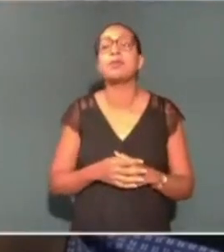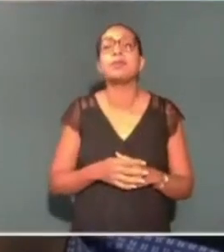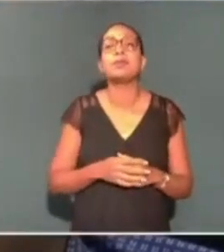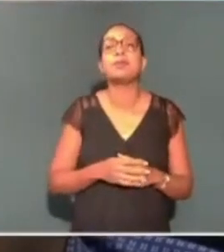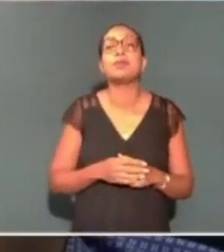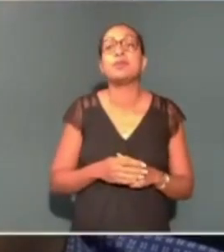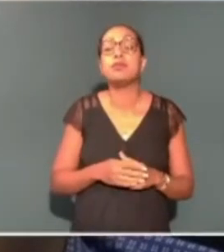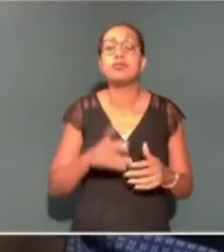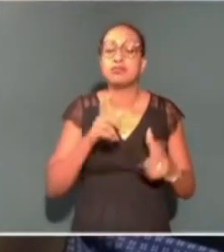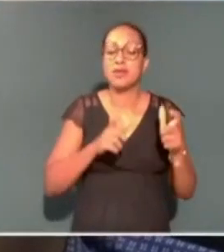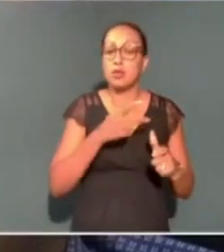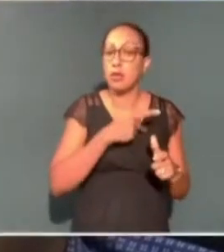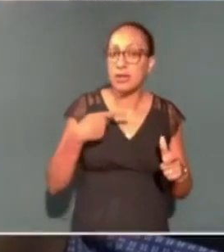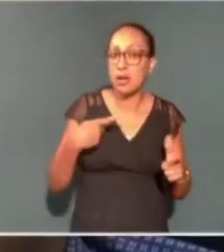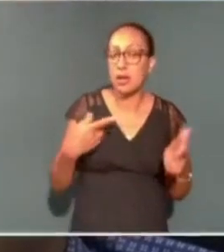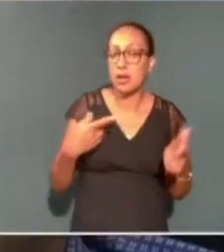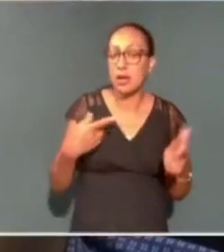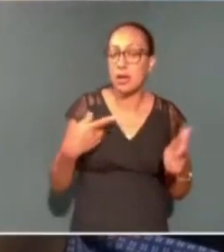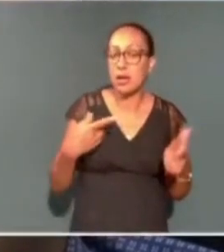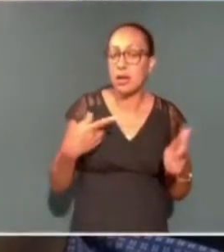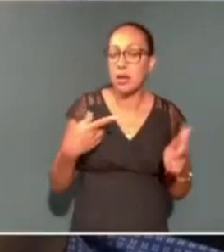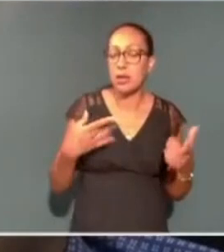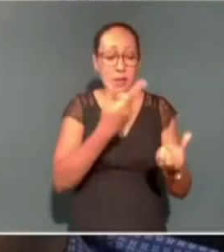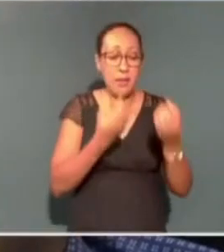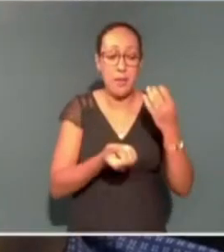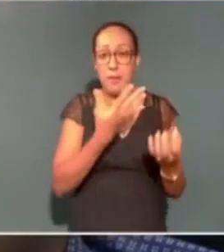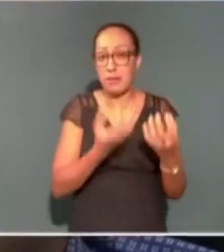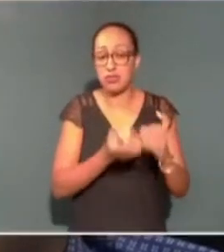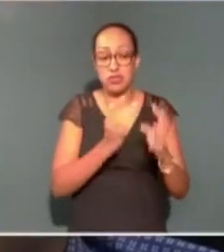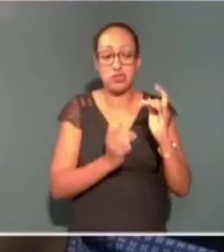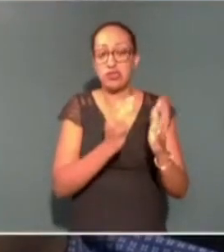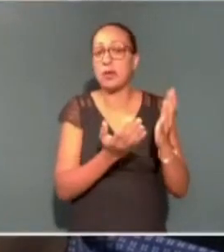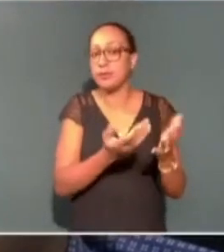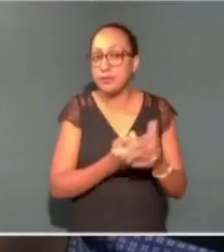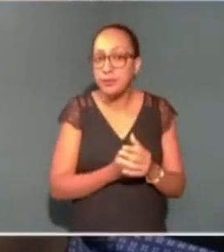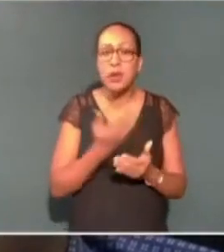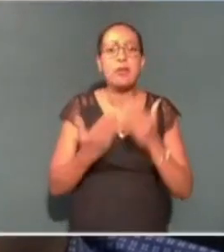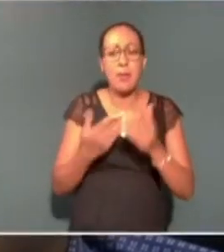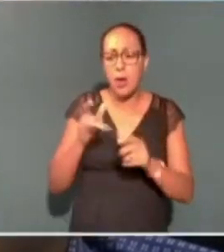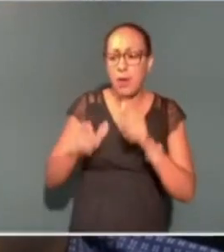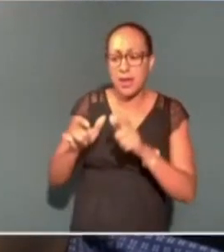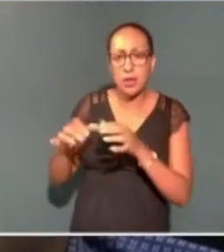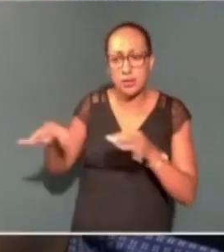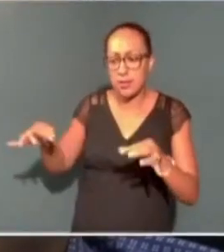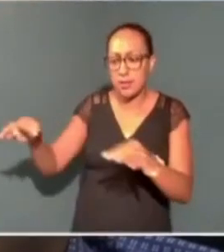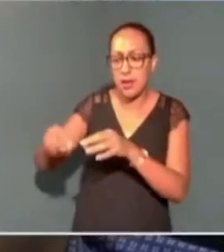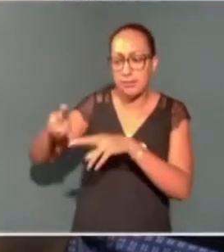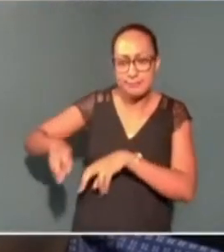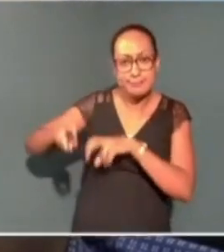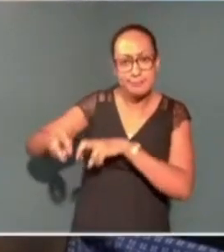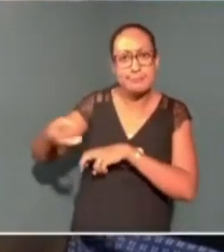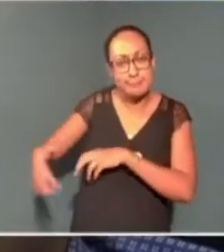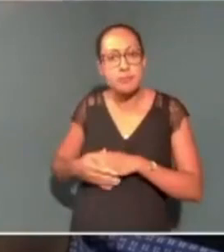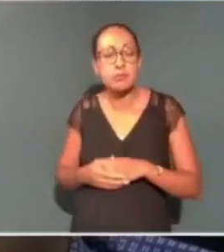les propriétaires de terres en friche par rapport à ceux qui le mettent en exploitation. C'est une incitation